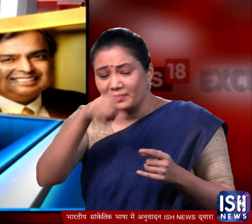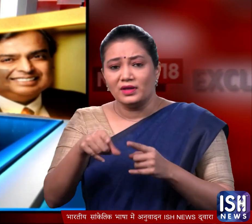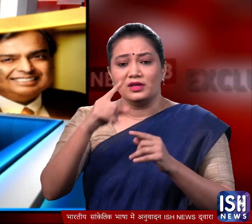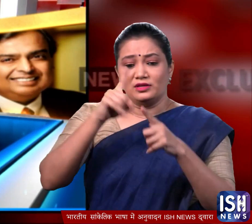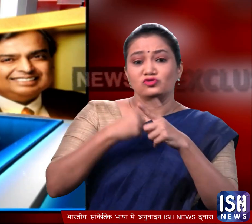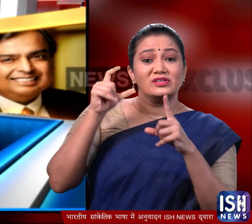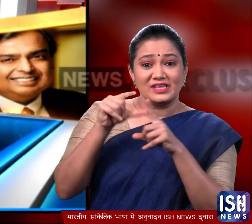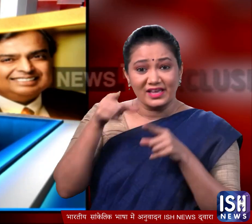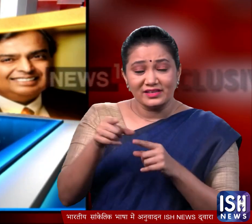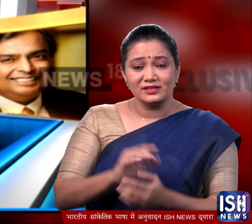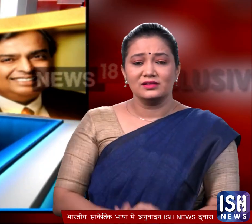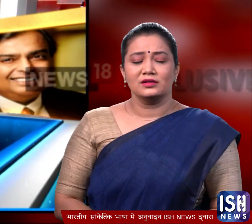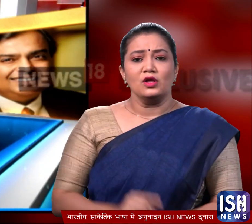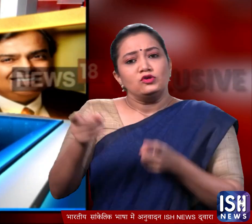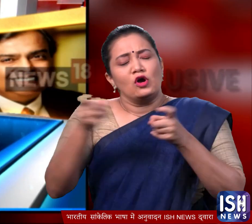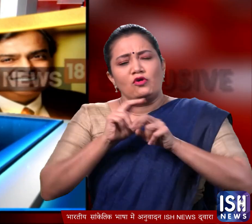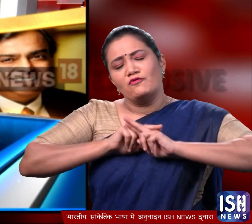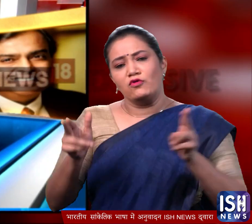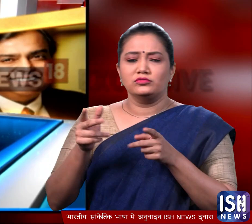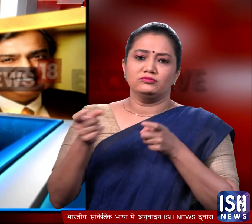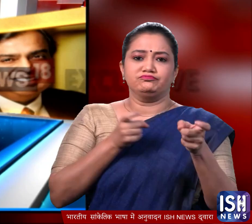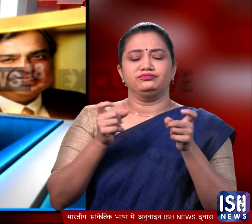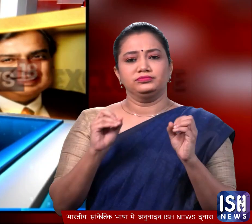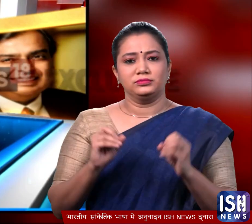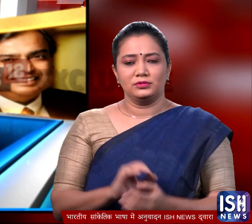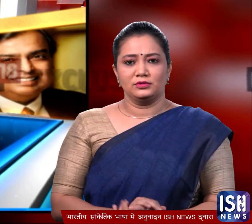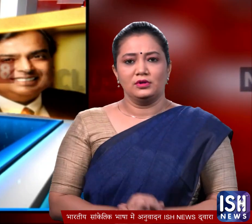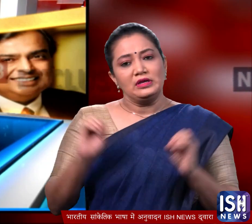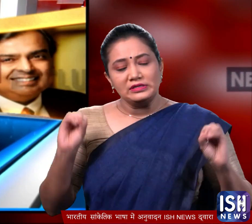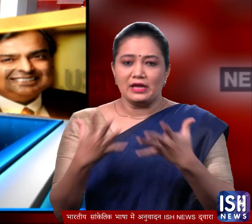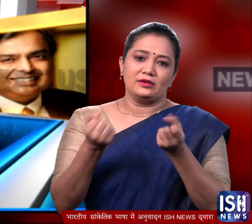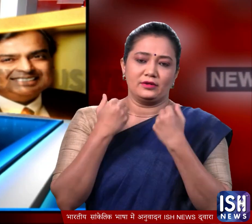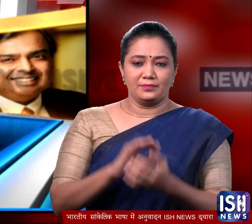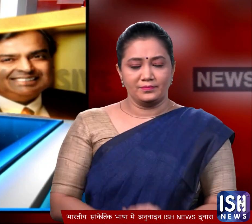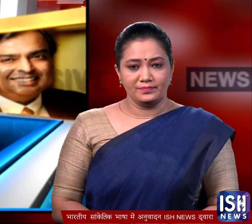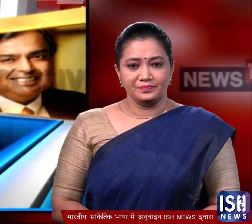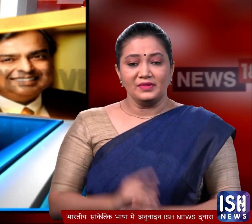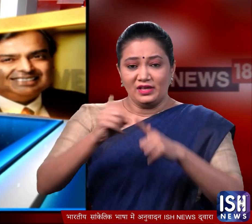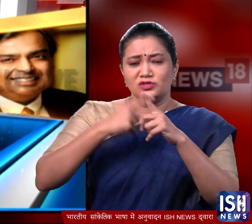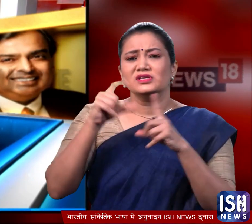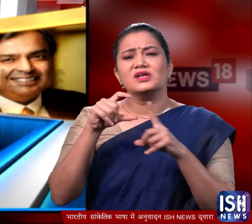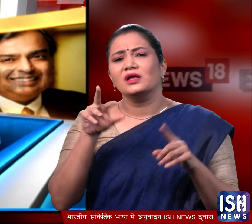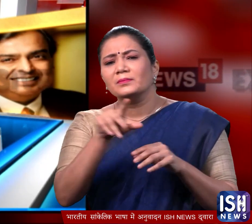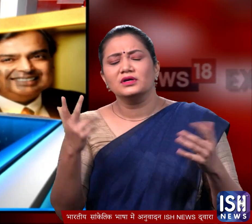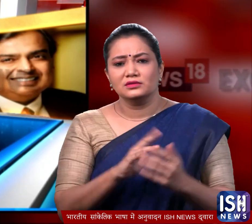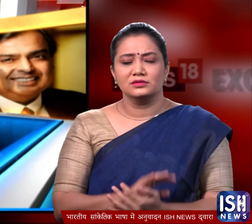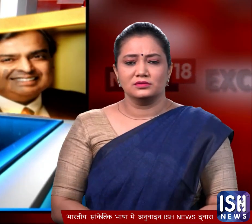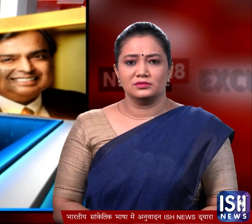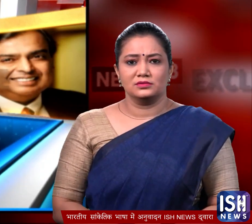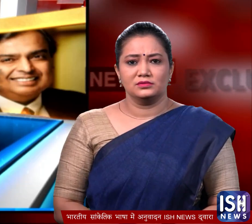सितंबर से जस्ट डायल का कंट्रोल पूरी तरह से हासिल कर लिया है। जस्ट डायल